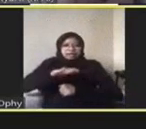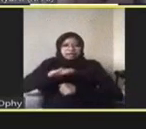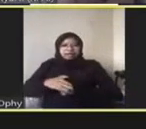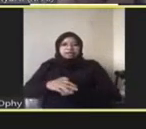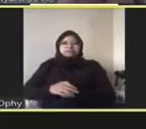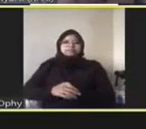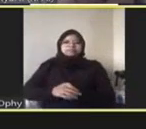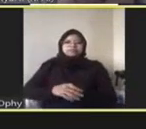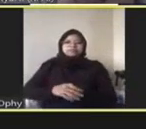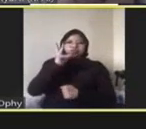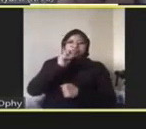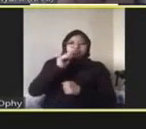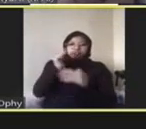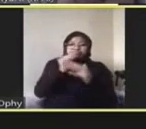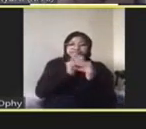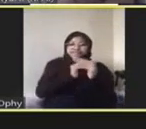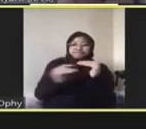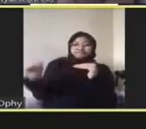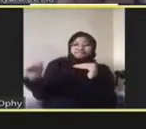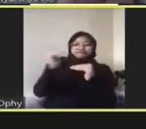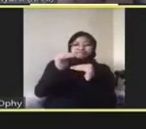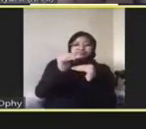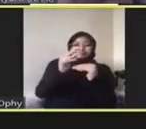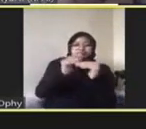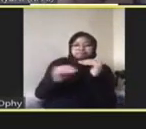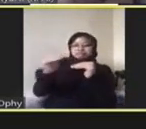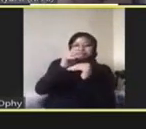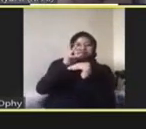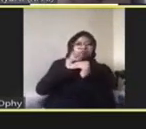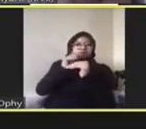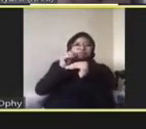tertinggi sebenarnya pada angka